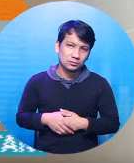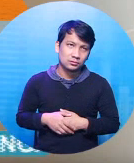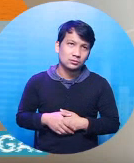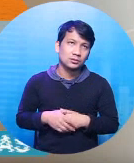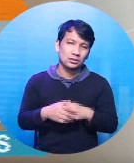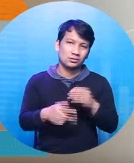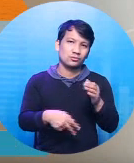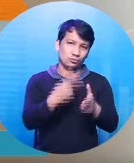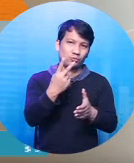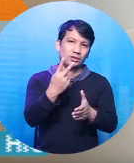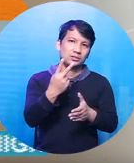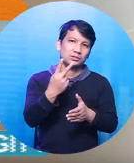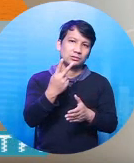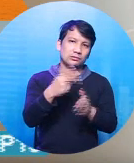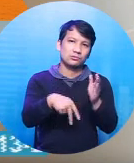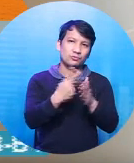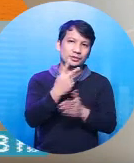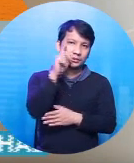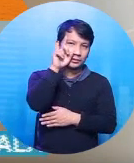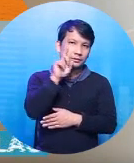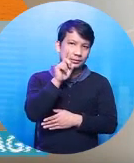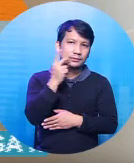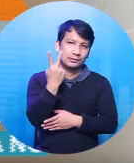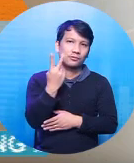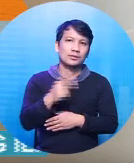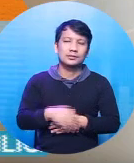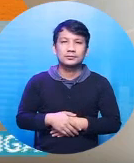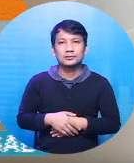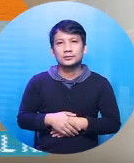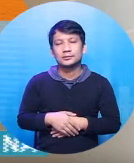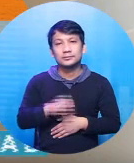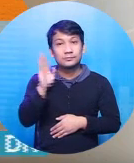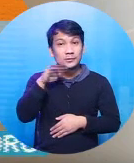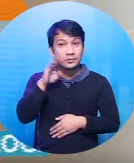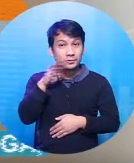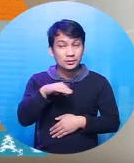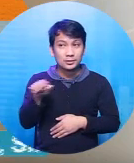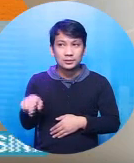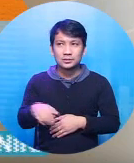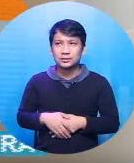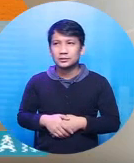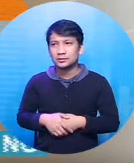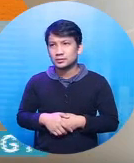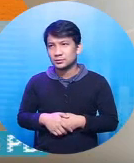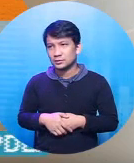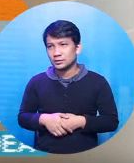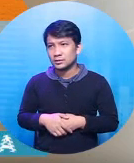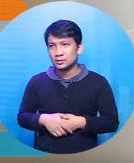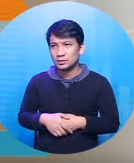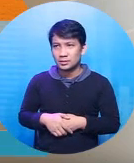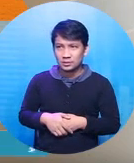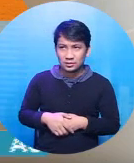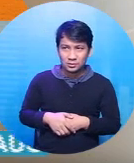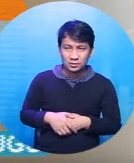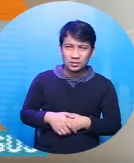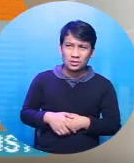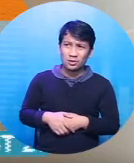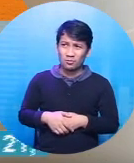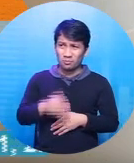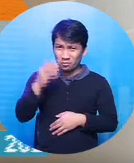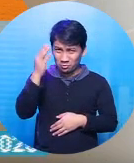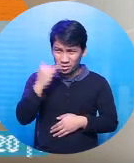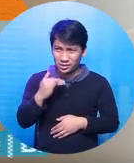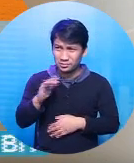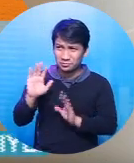Ah, pangalawang beses pa lang? Opo. Alright. Pero, hindi pa pumasok sa isipan nyo na, teka